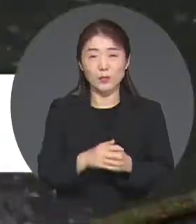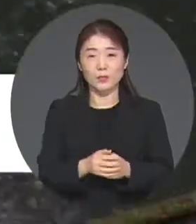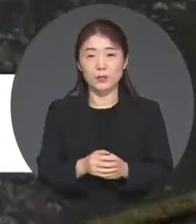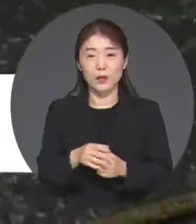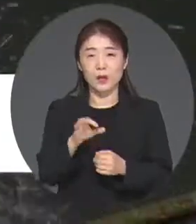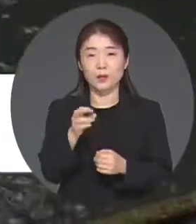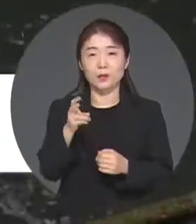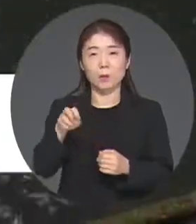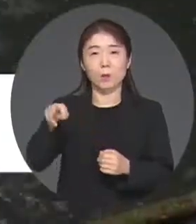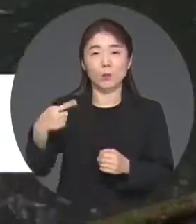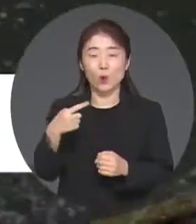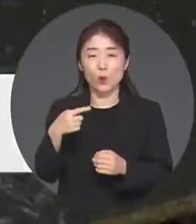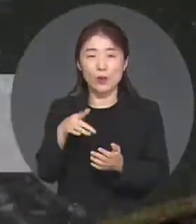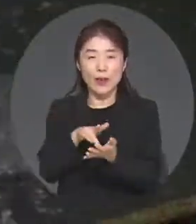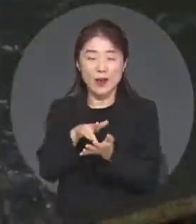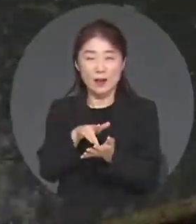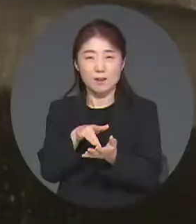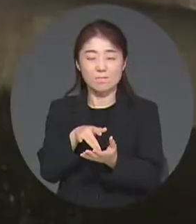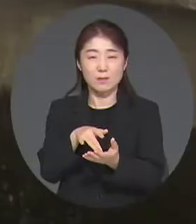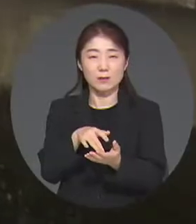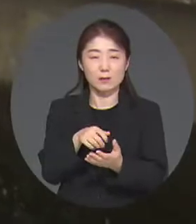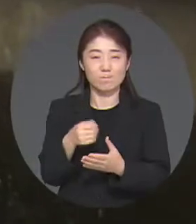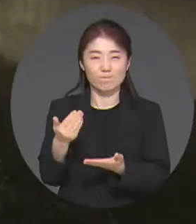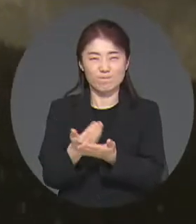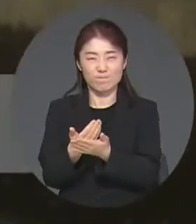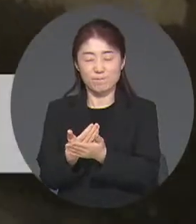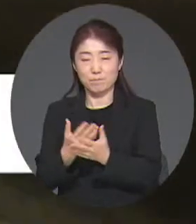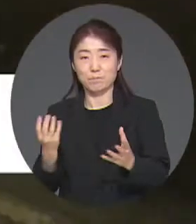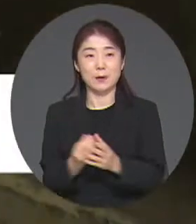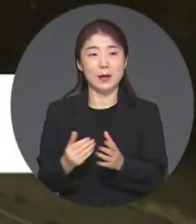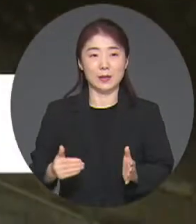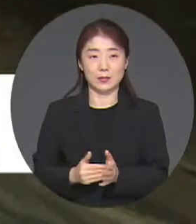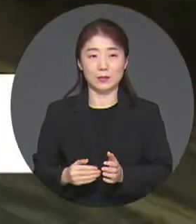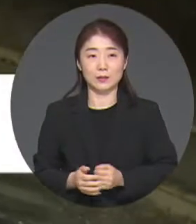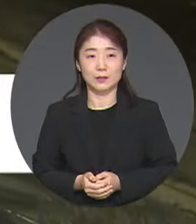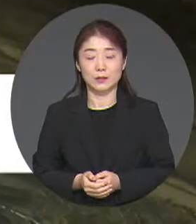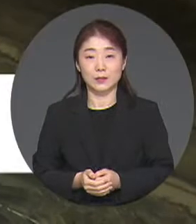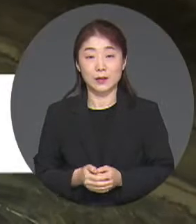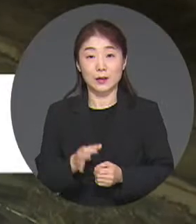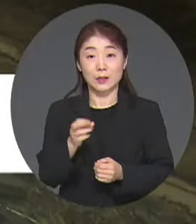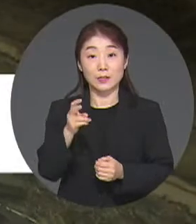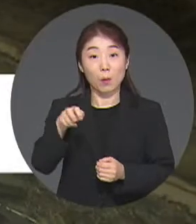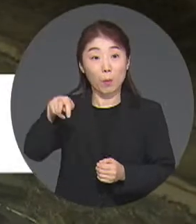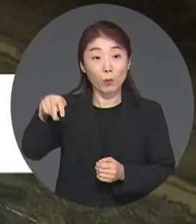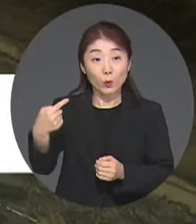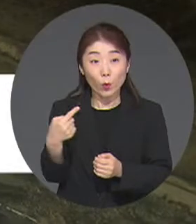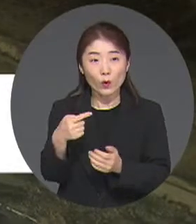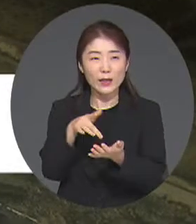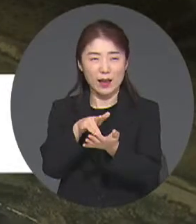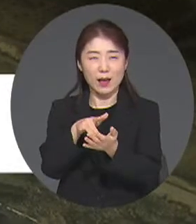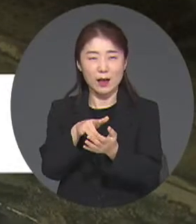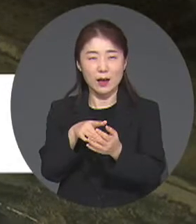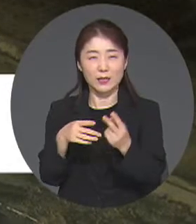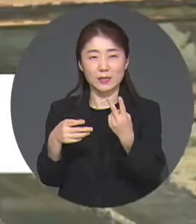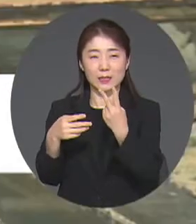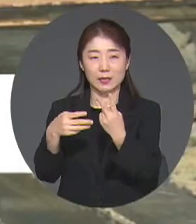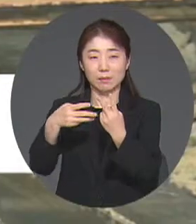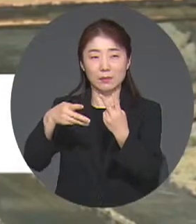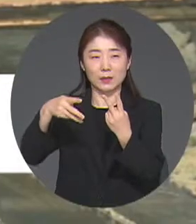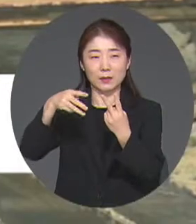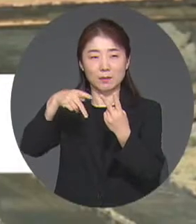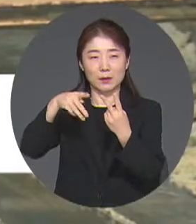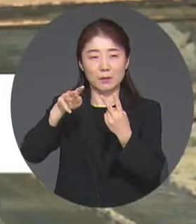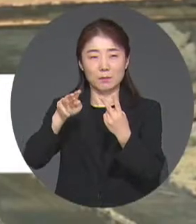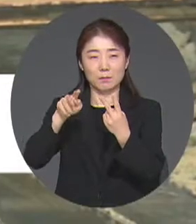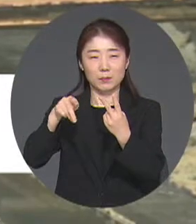긴급 투입해 청소를 마무리했습니다. 잘 염소가 EPFM이 들어간 물로 가지고 10곳을 이제 했고,